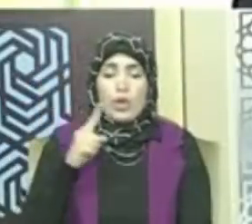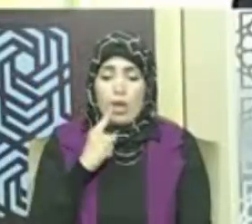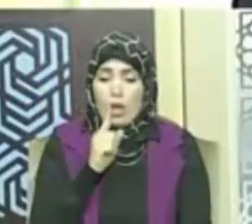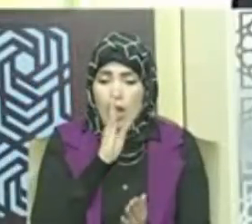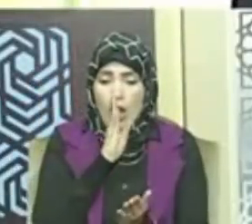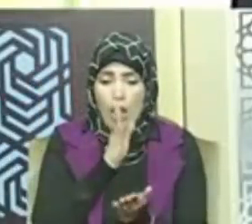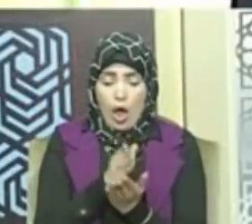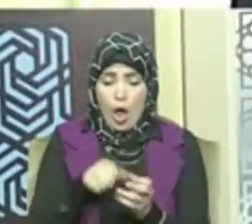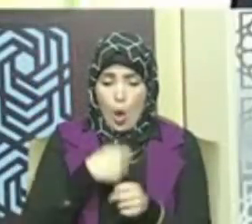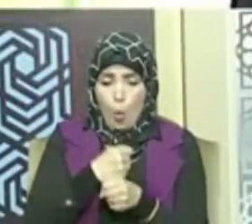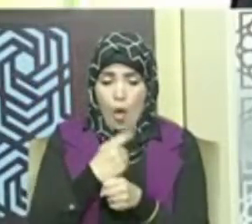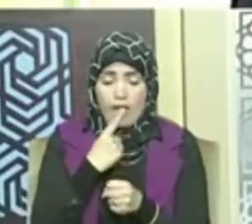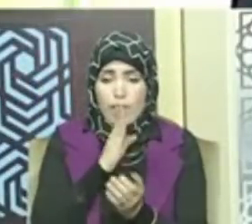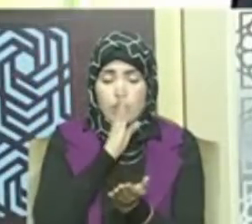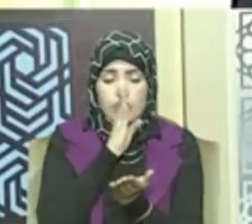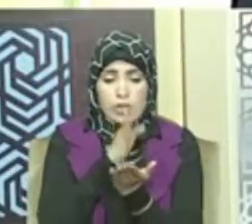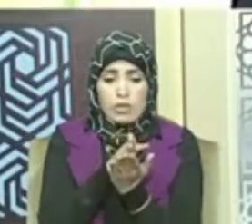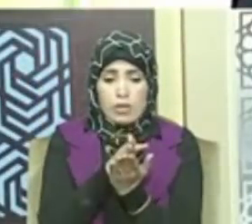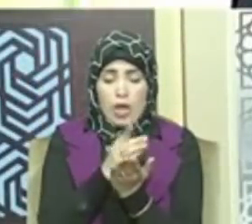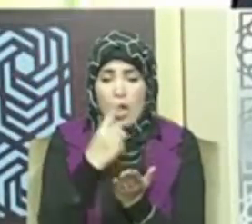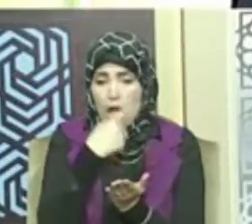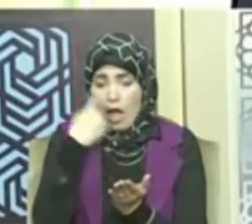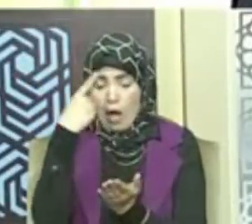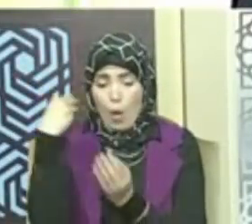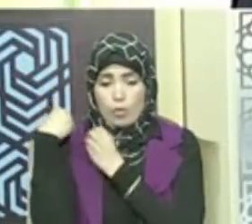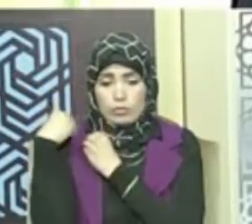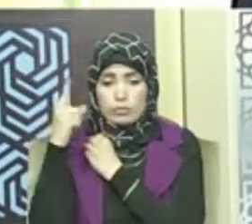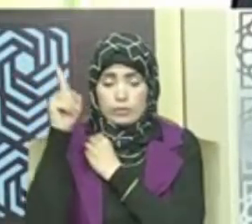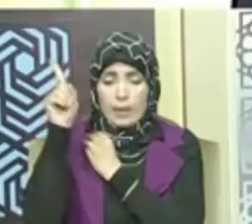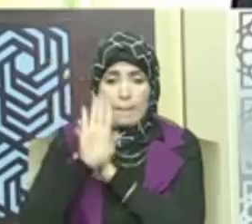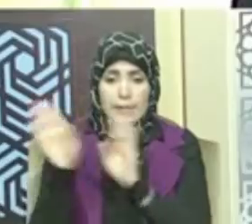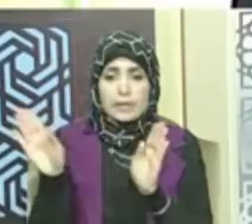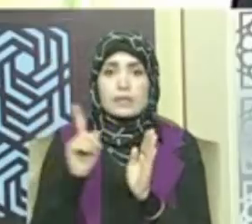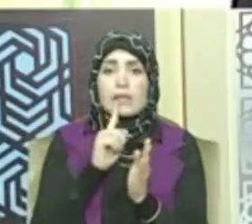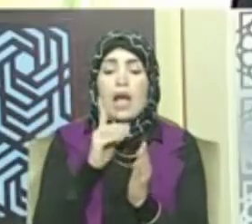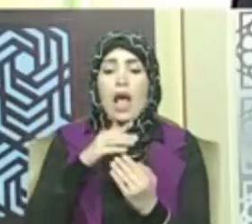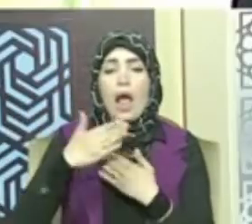بصدق على بابه